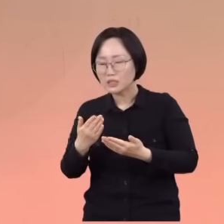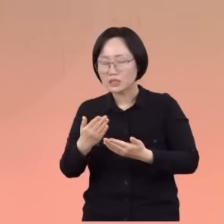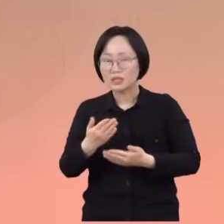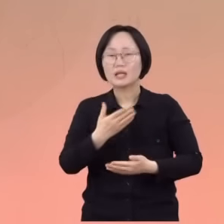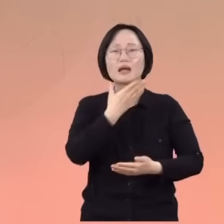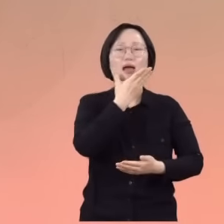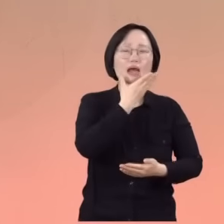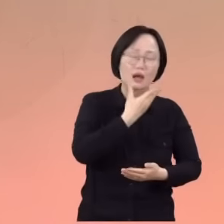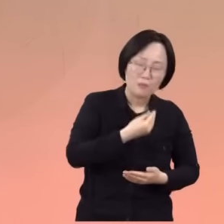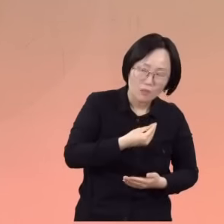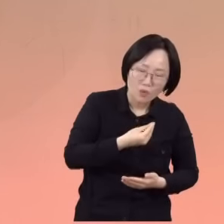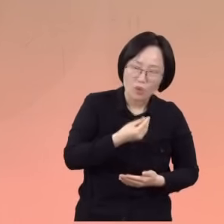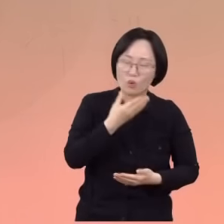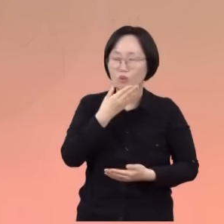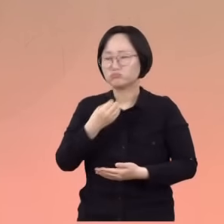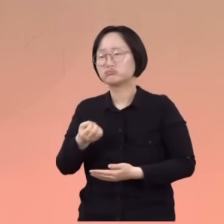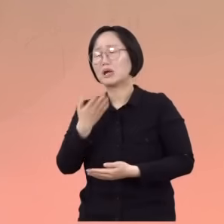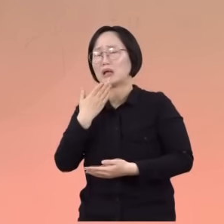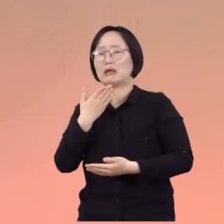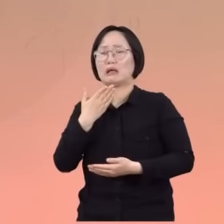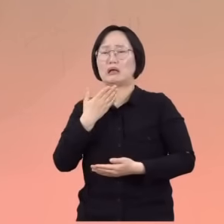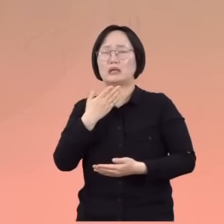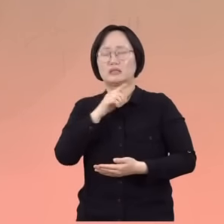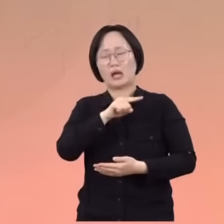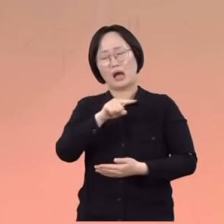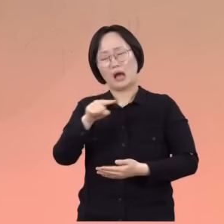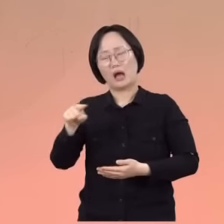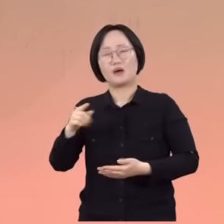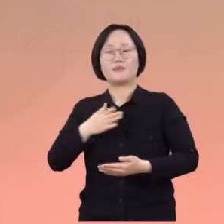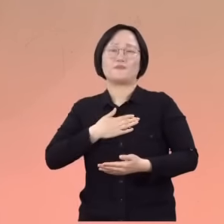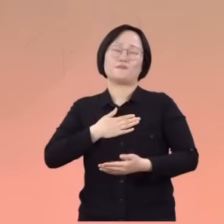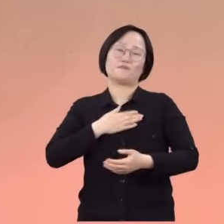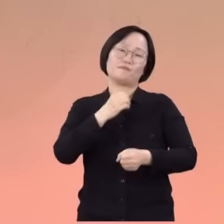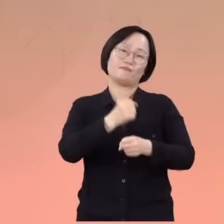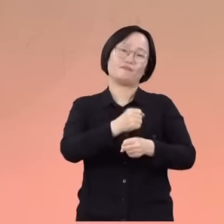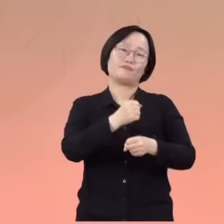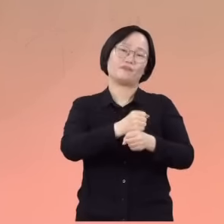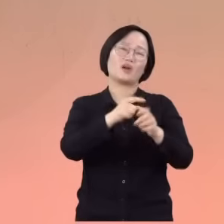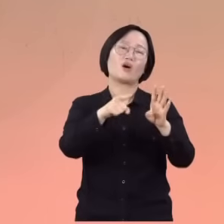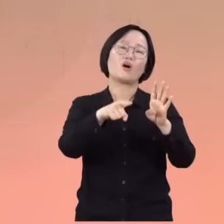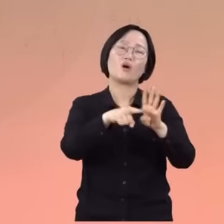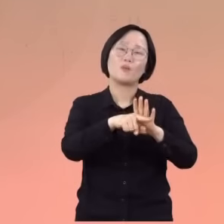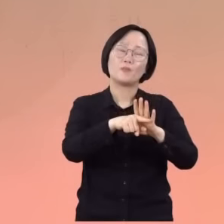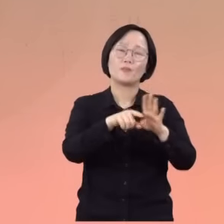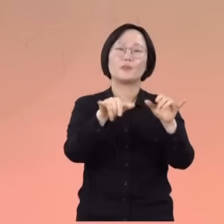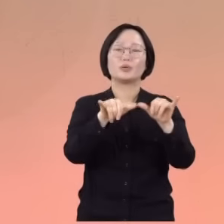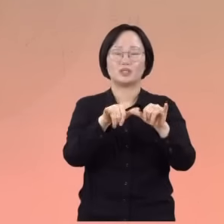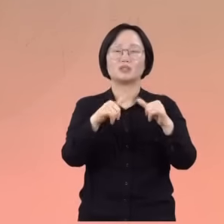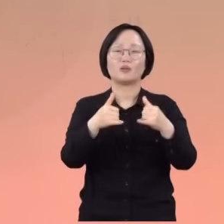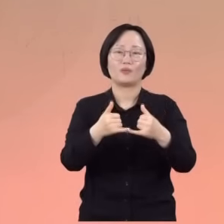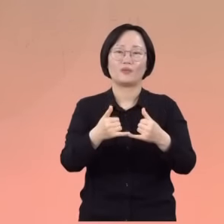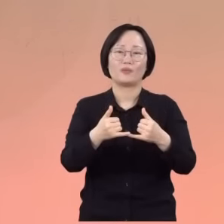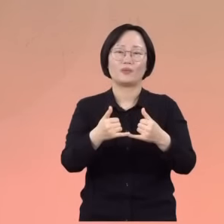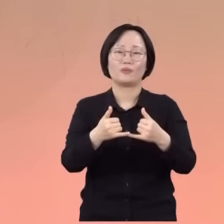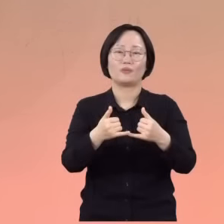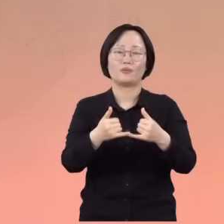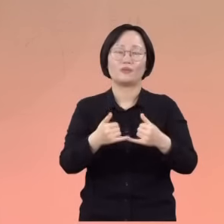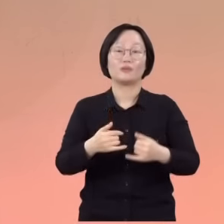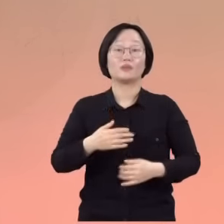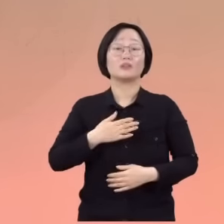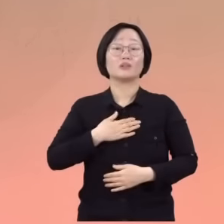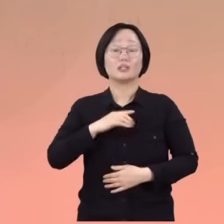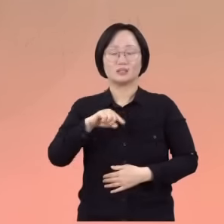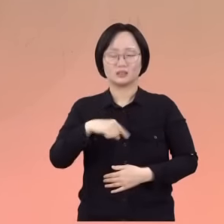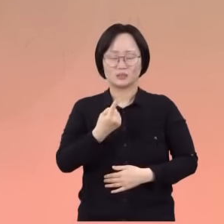다 내가 지은 업의 인연이다 결국은 내가 닦아야 한다 스스로